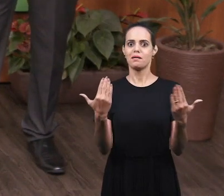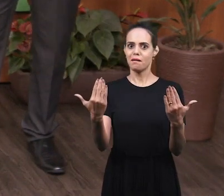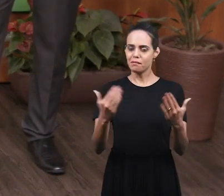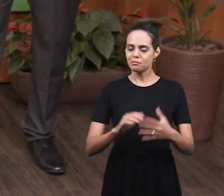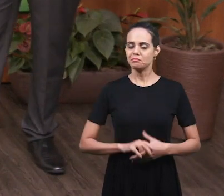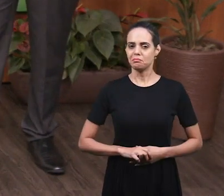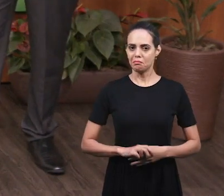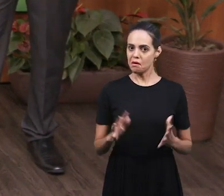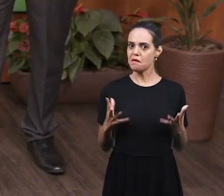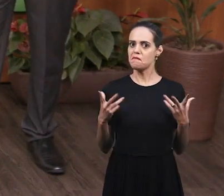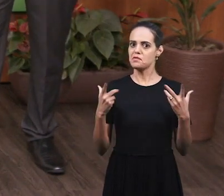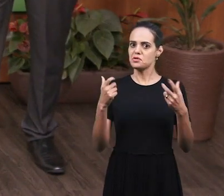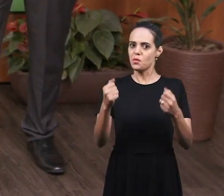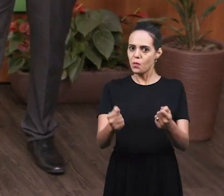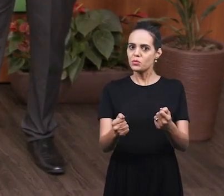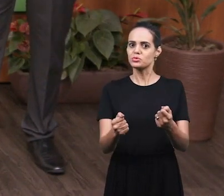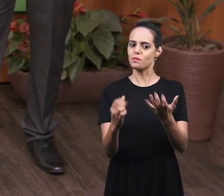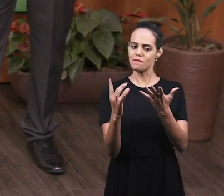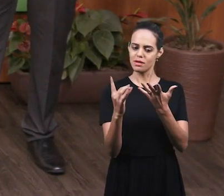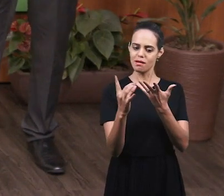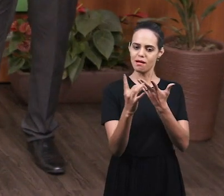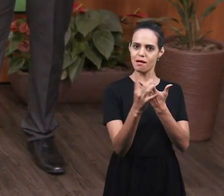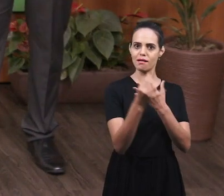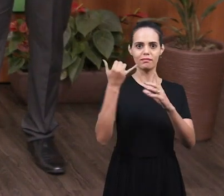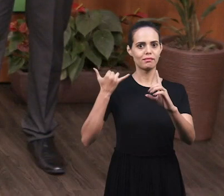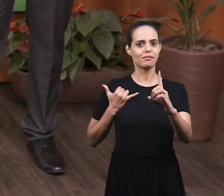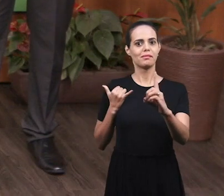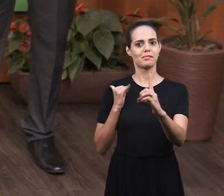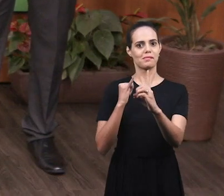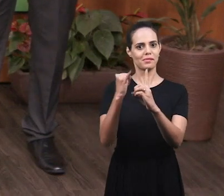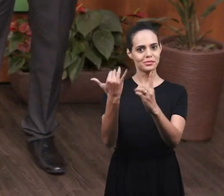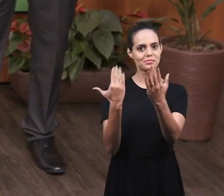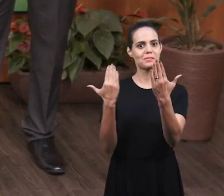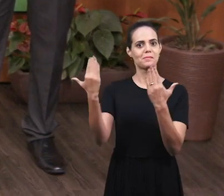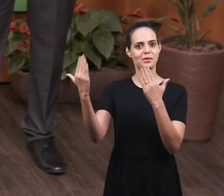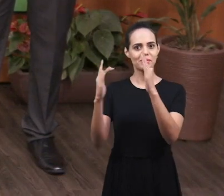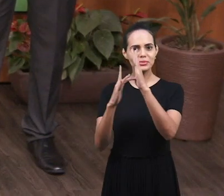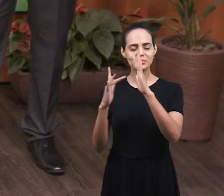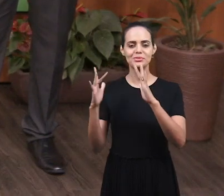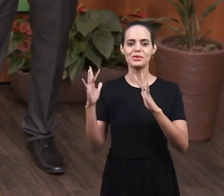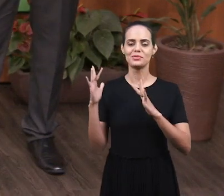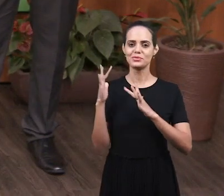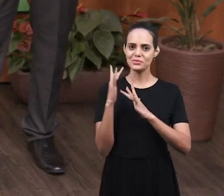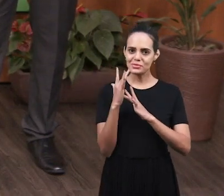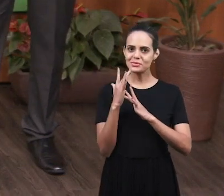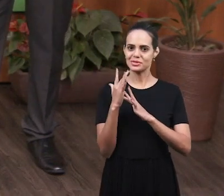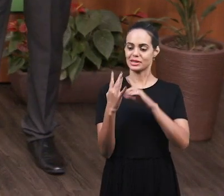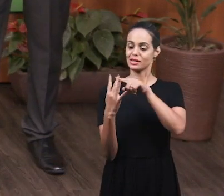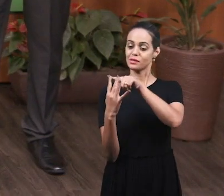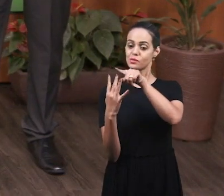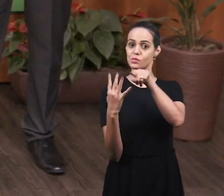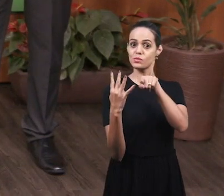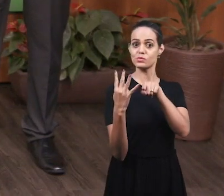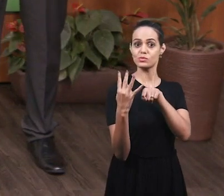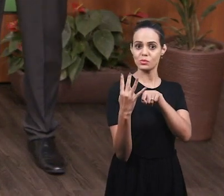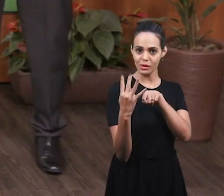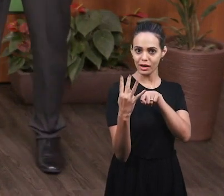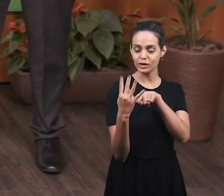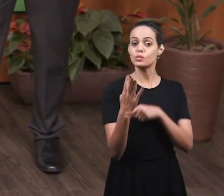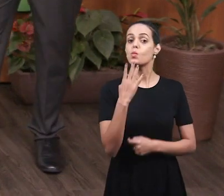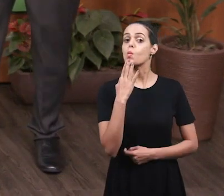est notable de voir les aspects prophétiques par rapport au Seigneur Jésus des